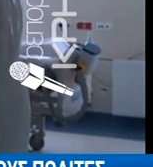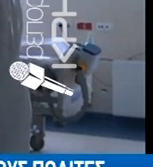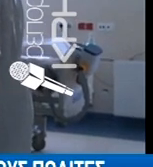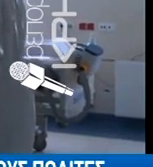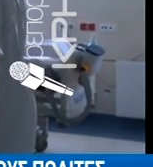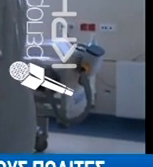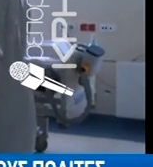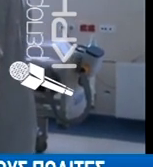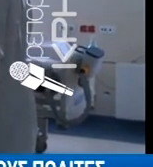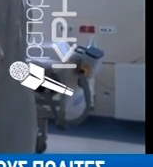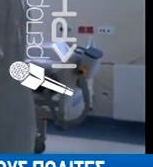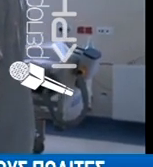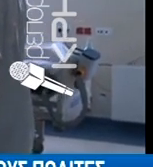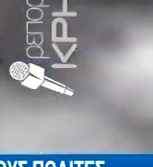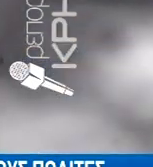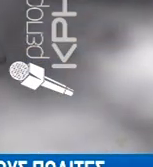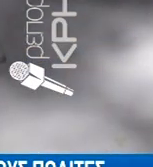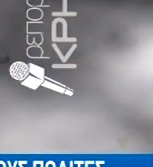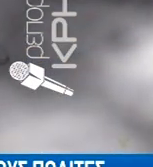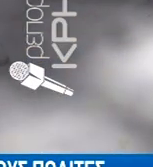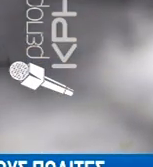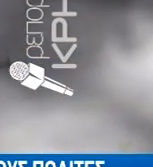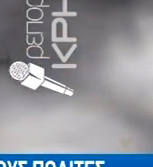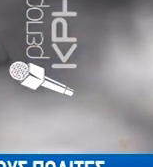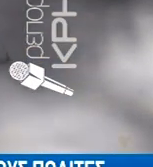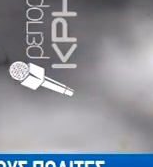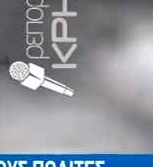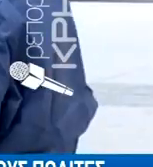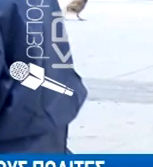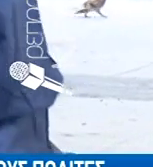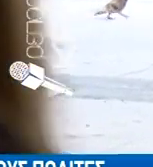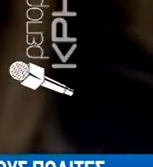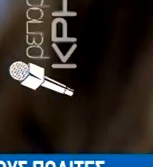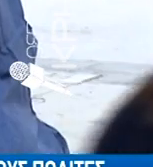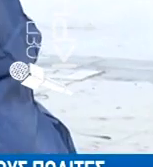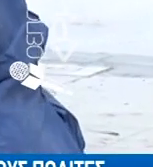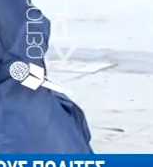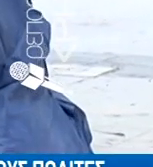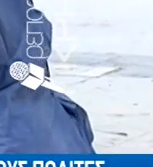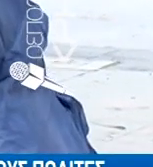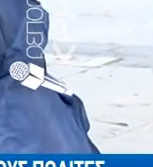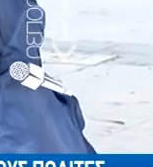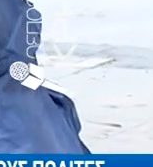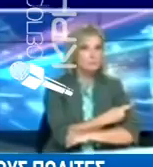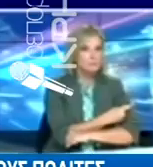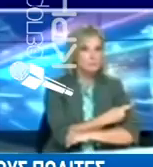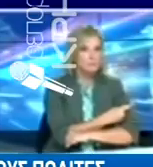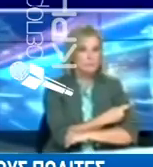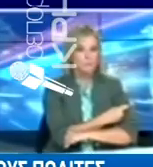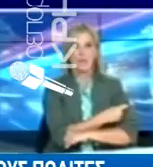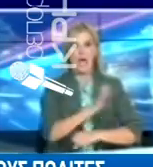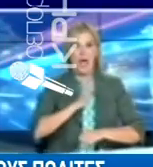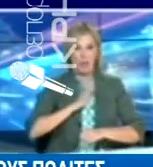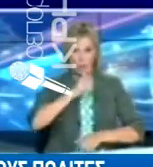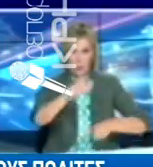31η Μαρτίου 2022 και θα αφορούν στην υποχρεωτική διάγνωση COVID-19 για όσους δεν έχουν εμβολιαστεί. Οι